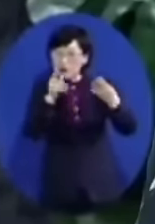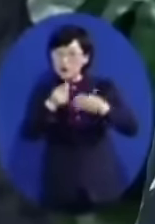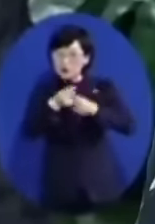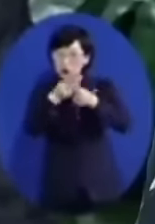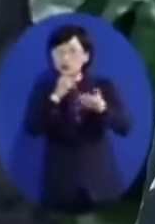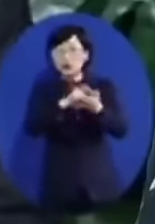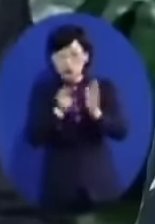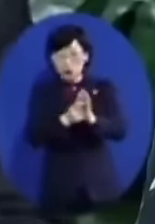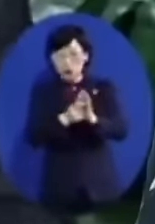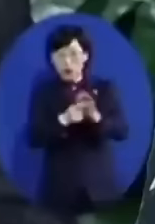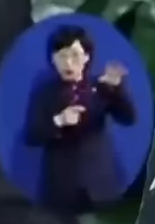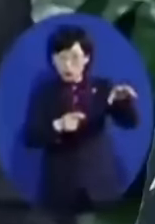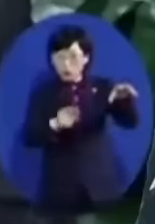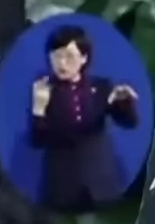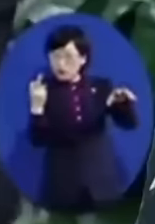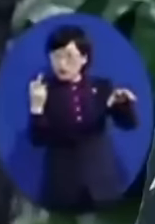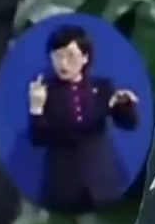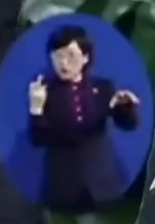그 길을